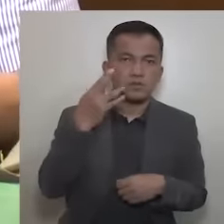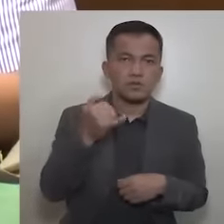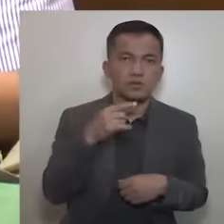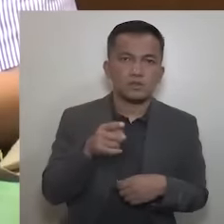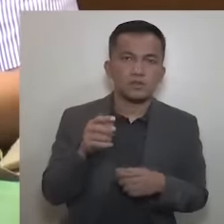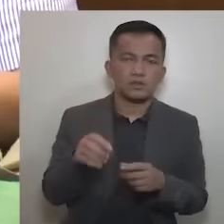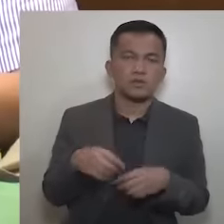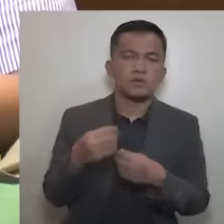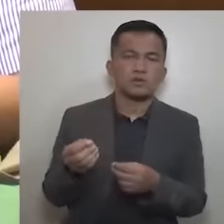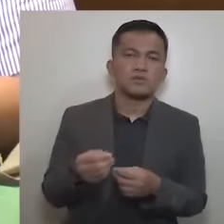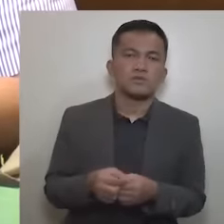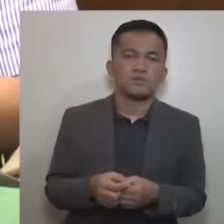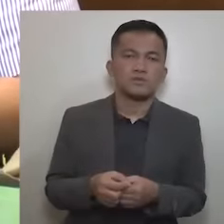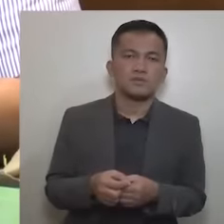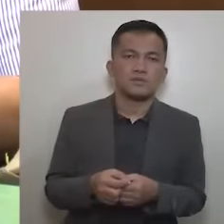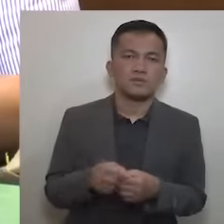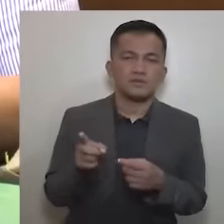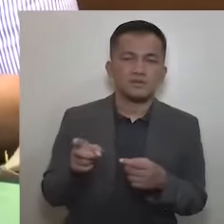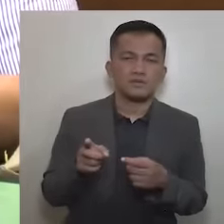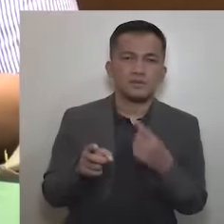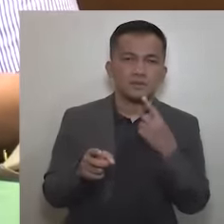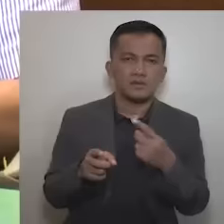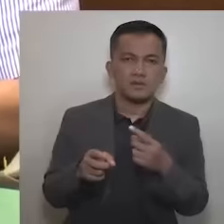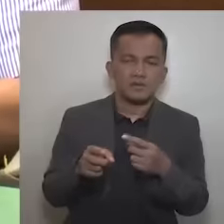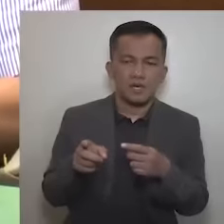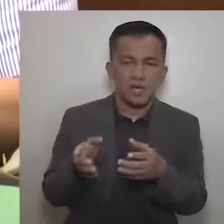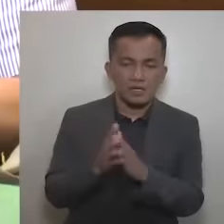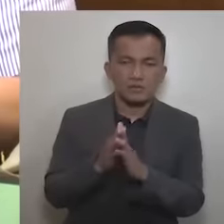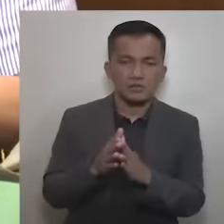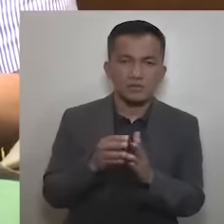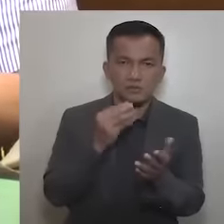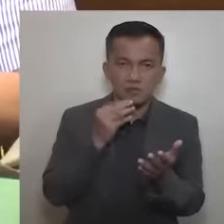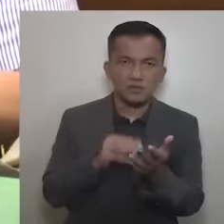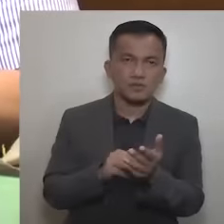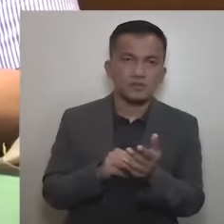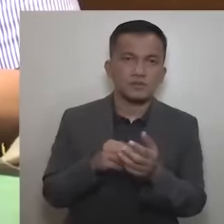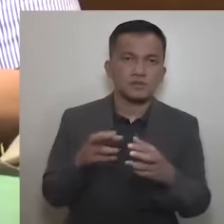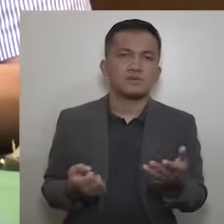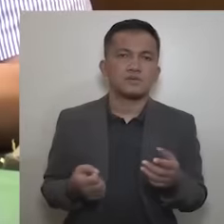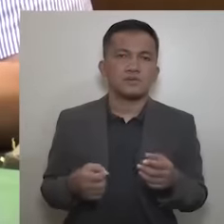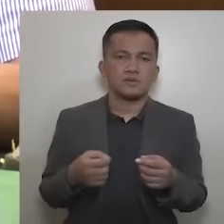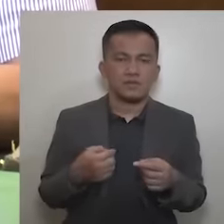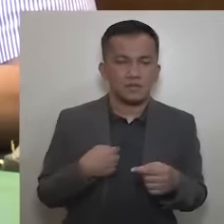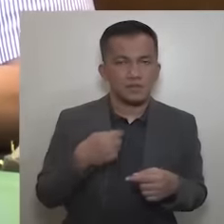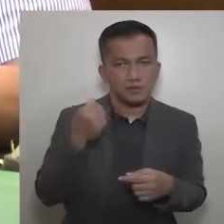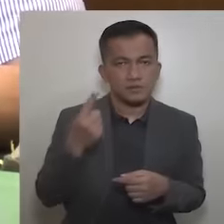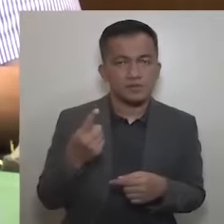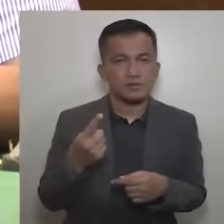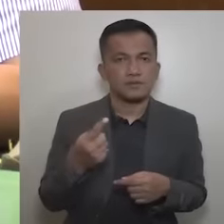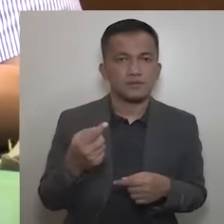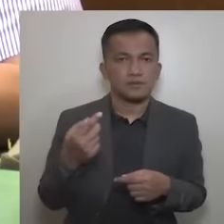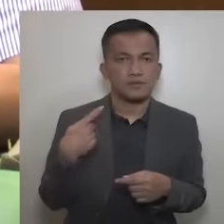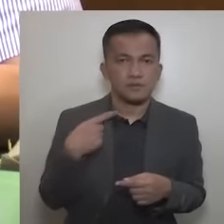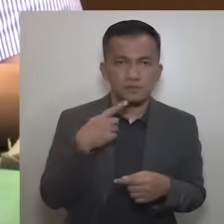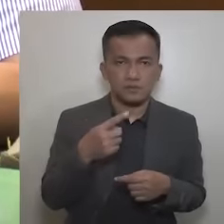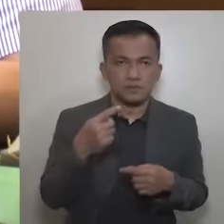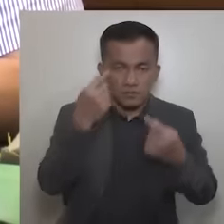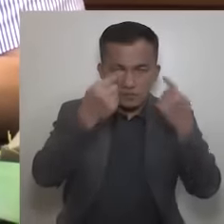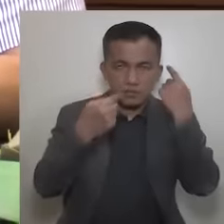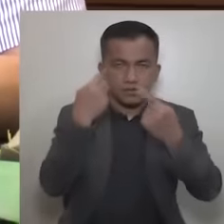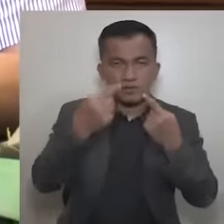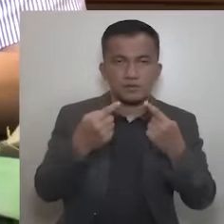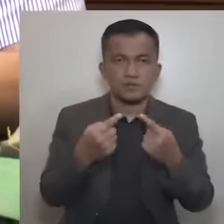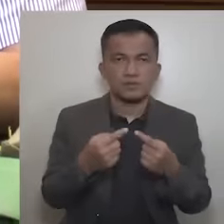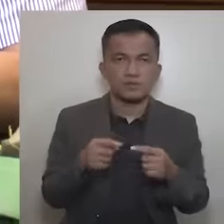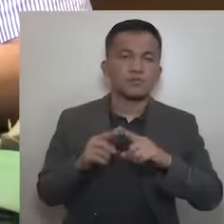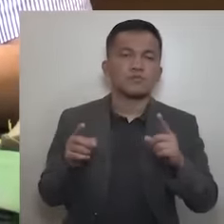reason why it was being, the idea was ask you to sign the memorandum of receipt. I understand yun, nagkaroon ka nga ng mga